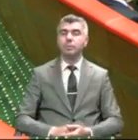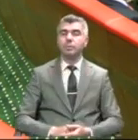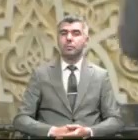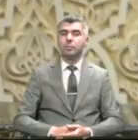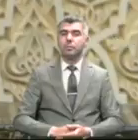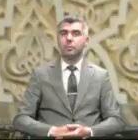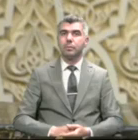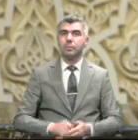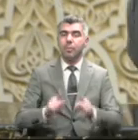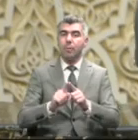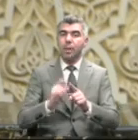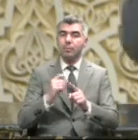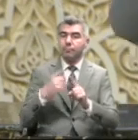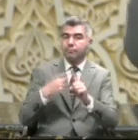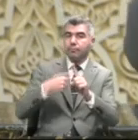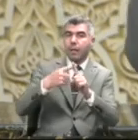ان